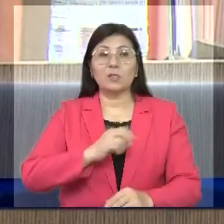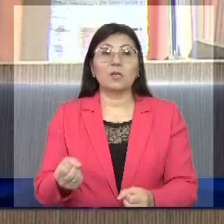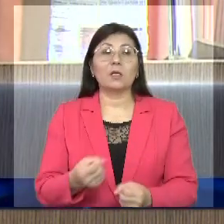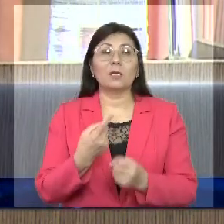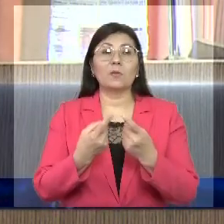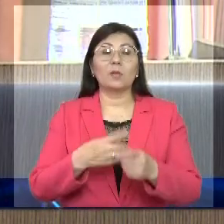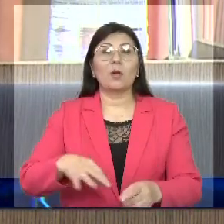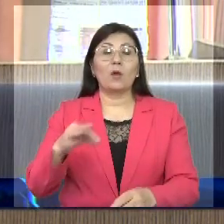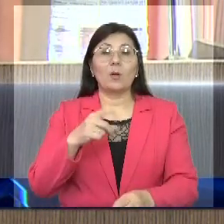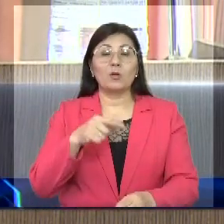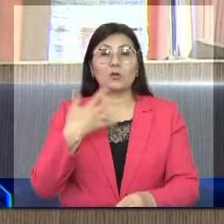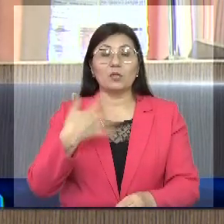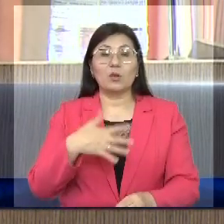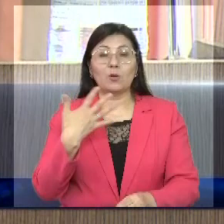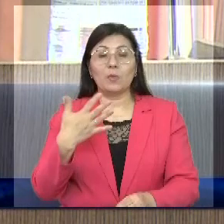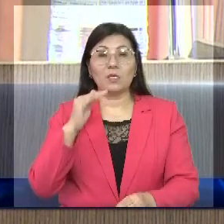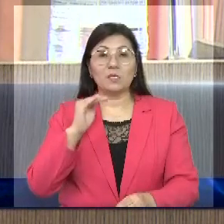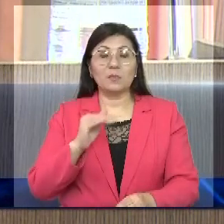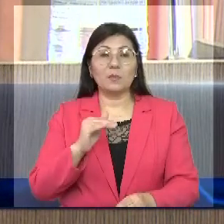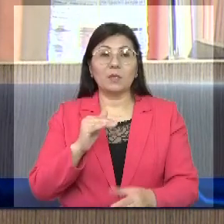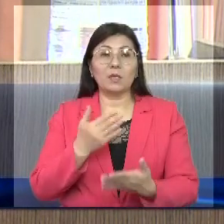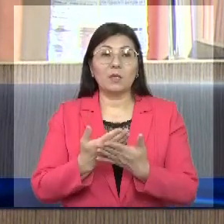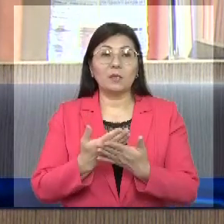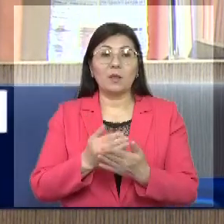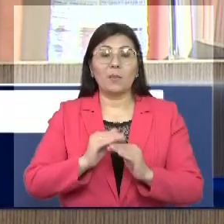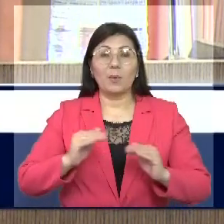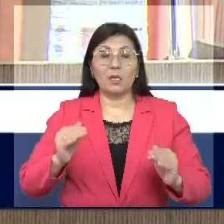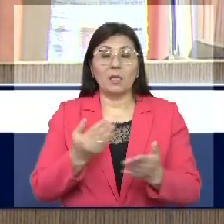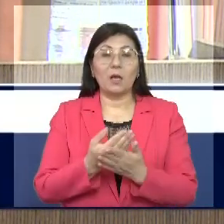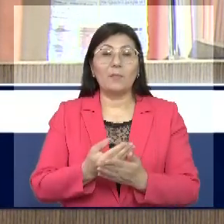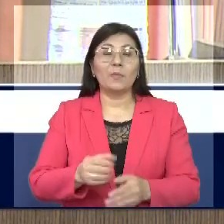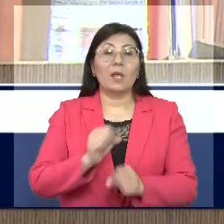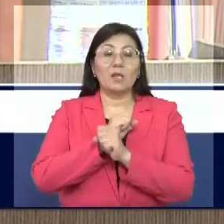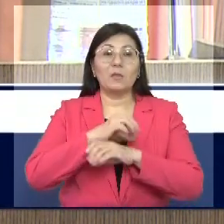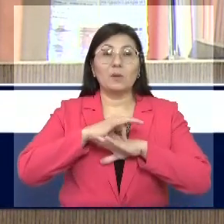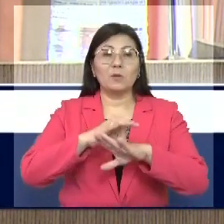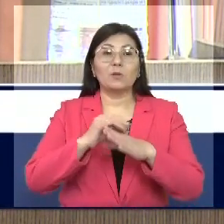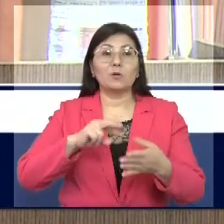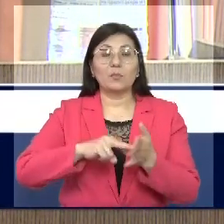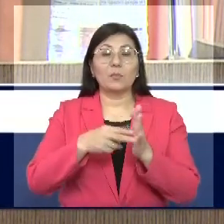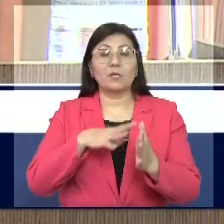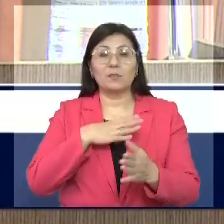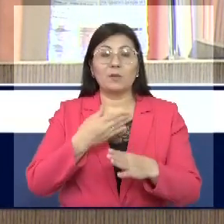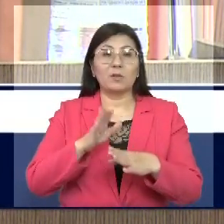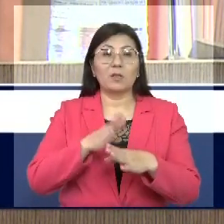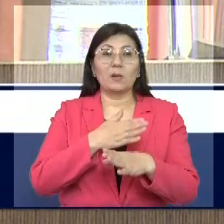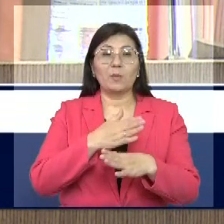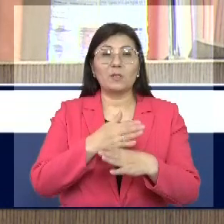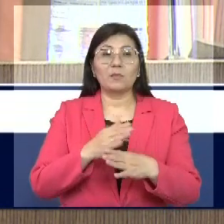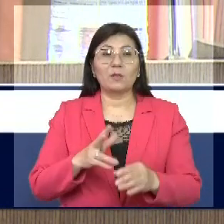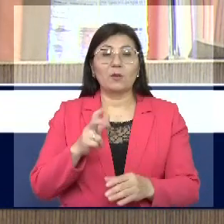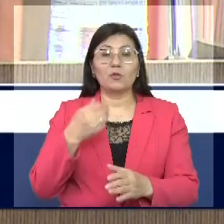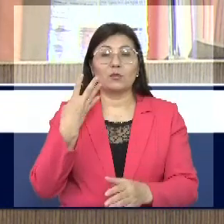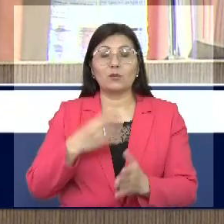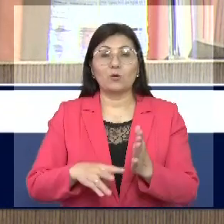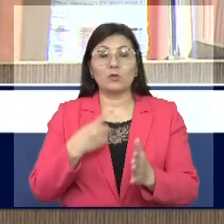Өңірдегі 155-145 оқушыға демалыс ұйымдастыру жоспарланды. Бюджеттен бөлінген қаражаттың көлемі